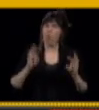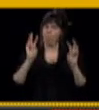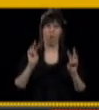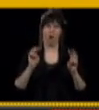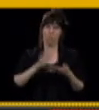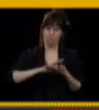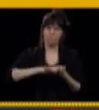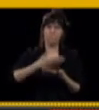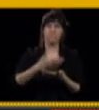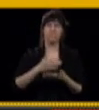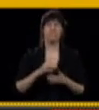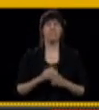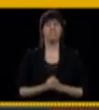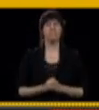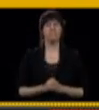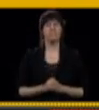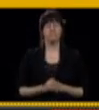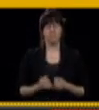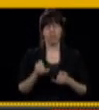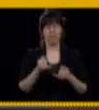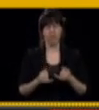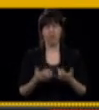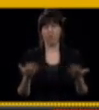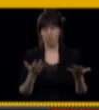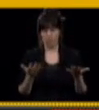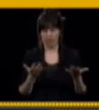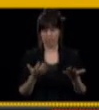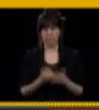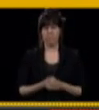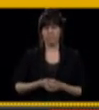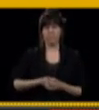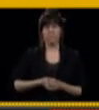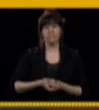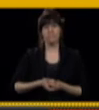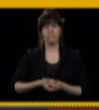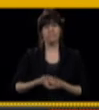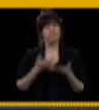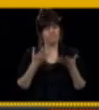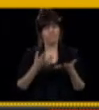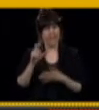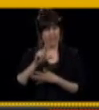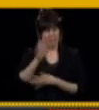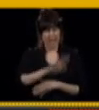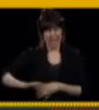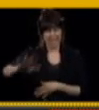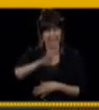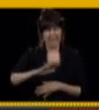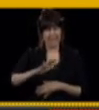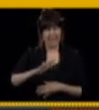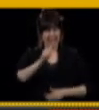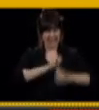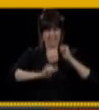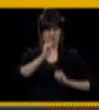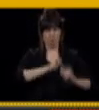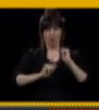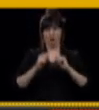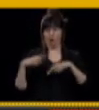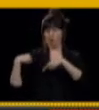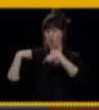vous répétant qu on est à 20 de livrer la plus grande bataille et de notre vie collective